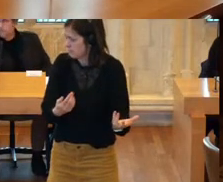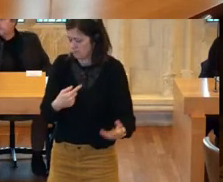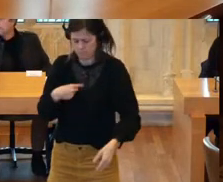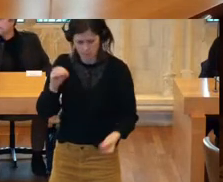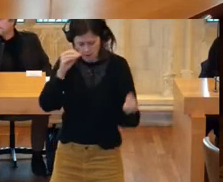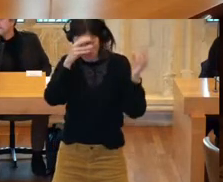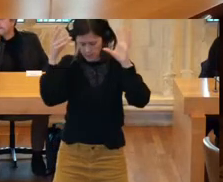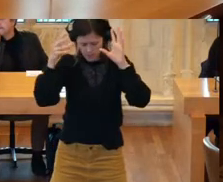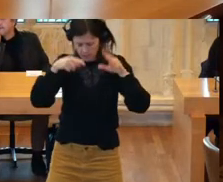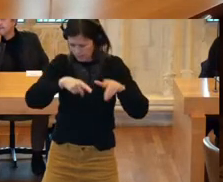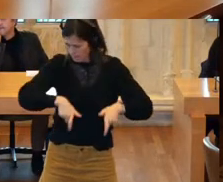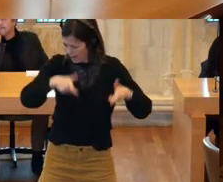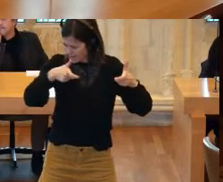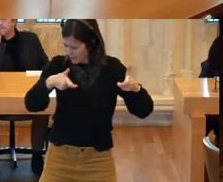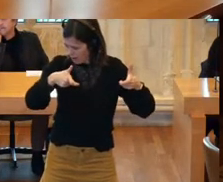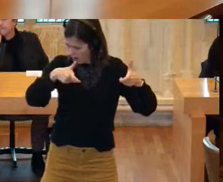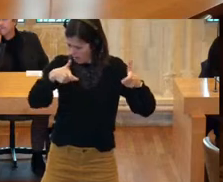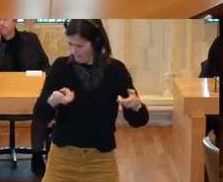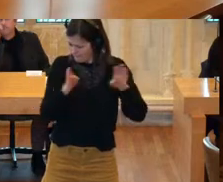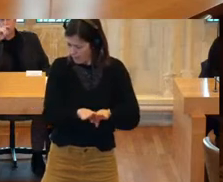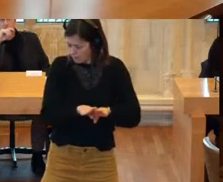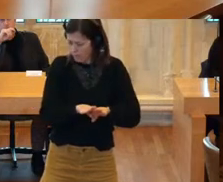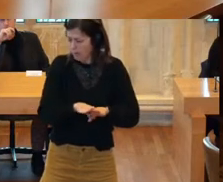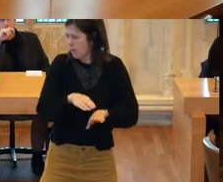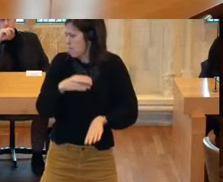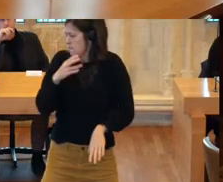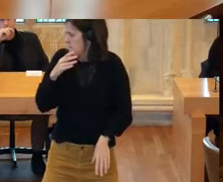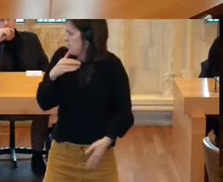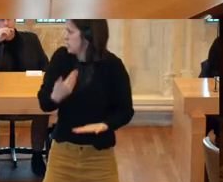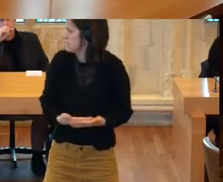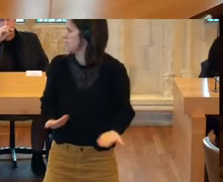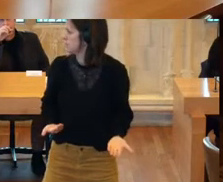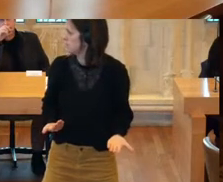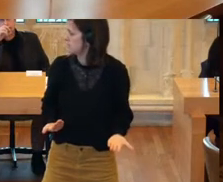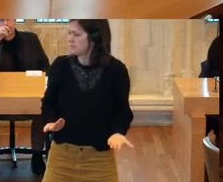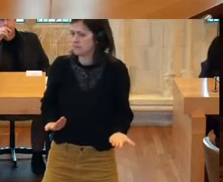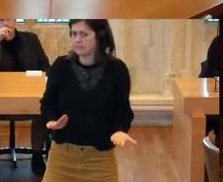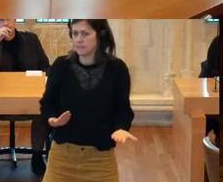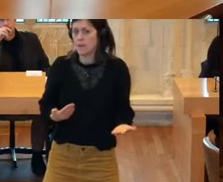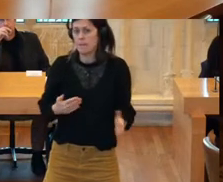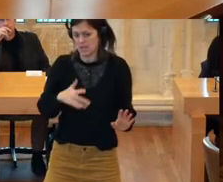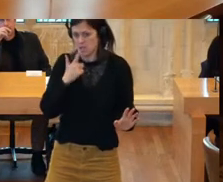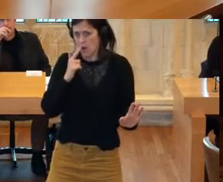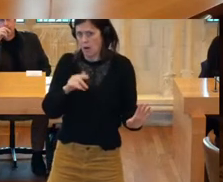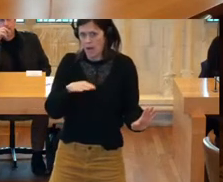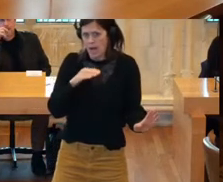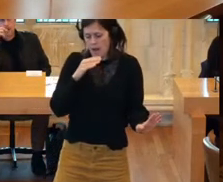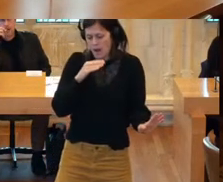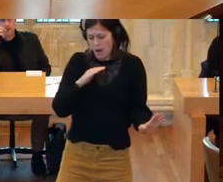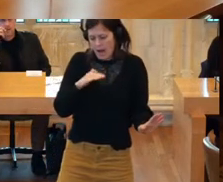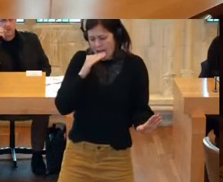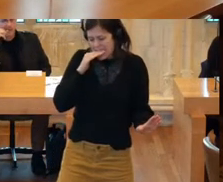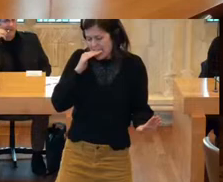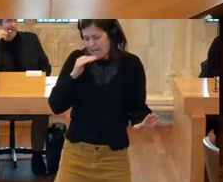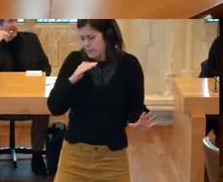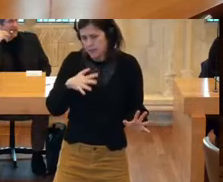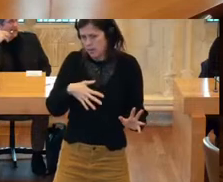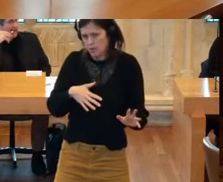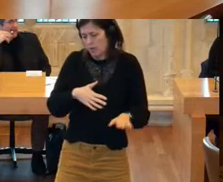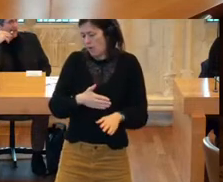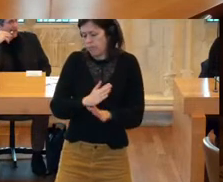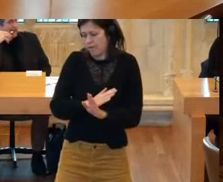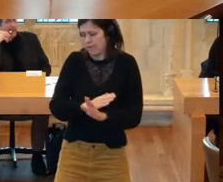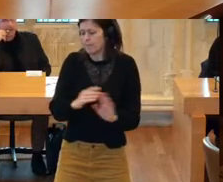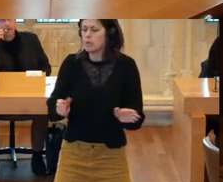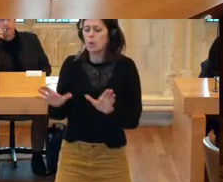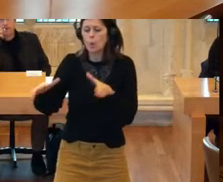fermeture de ce magasin dans le centre-ville. Et pourtant, on a peut-être frôlé la catastrophe. Le groupe de